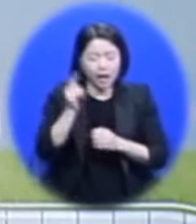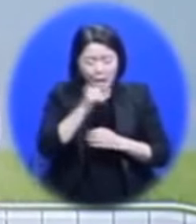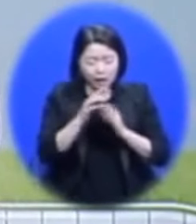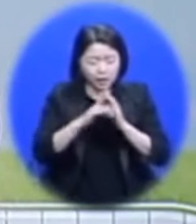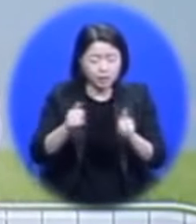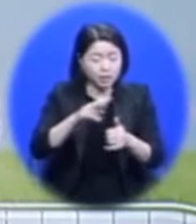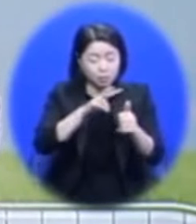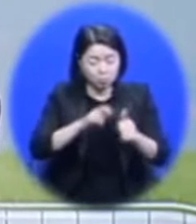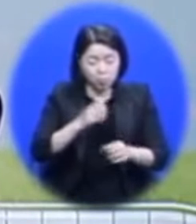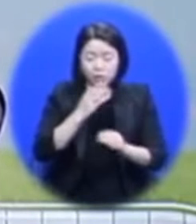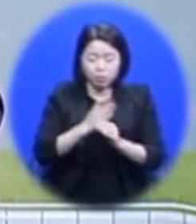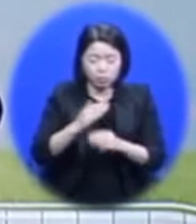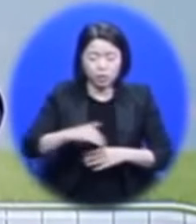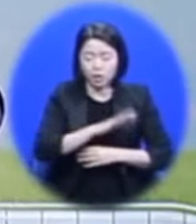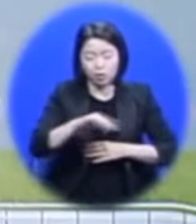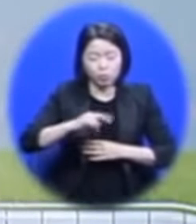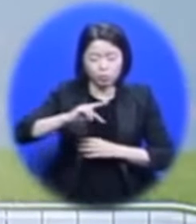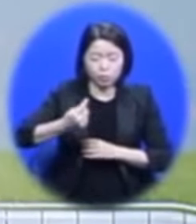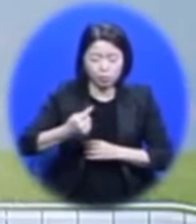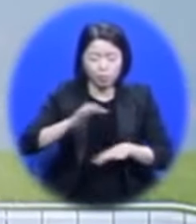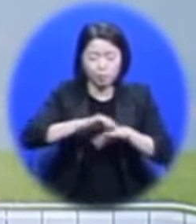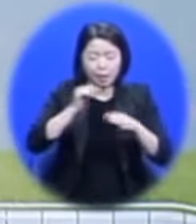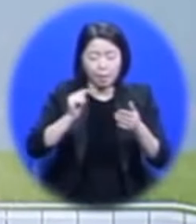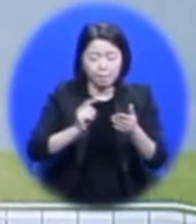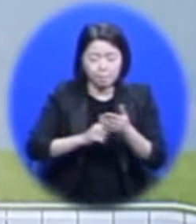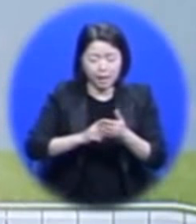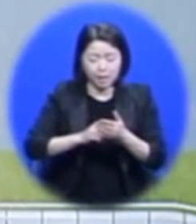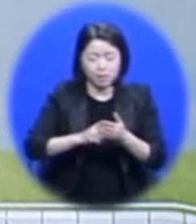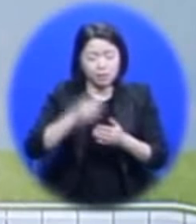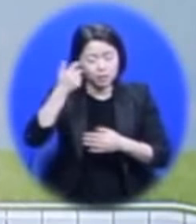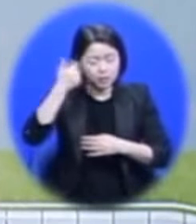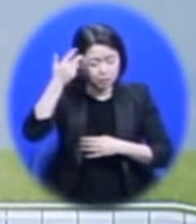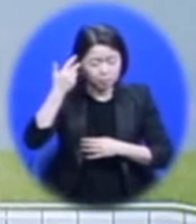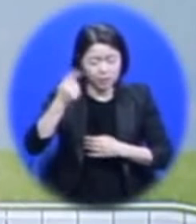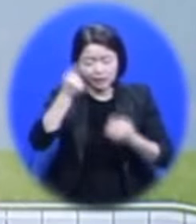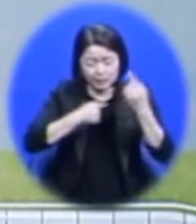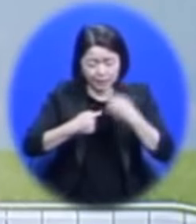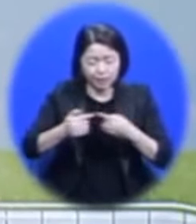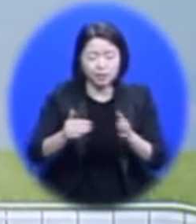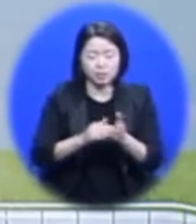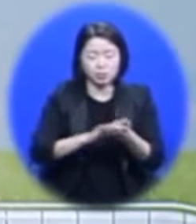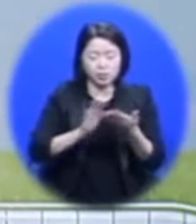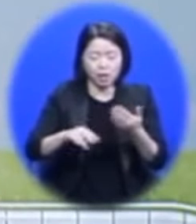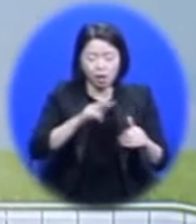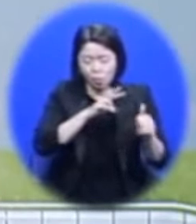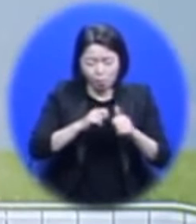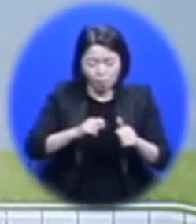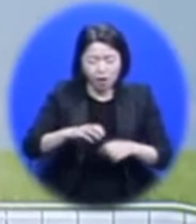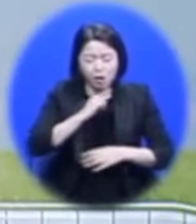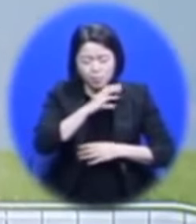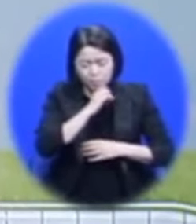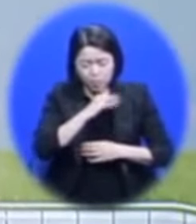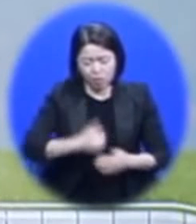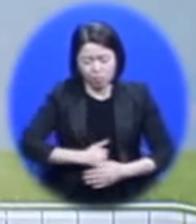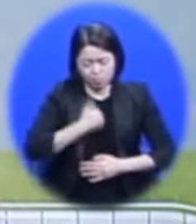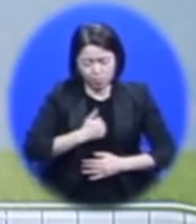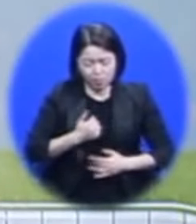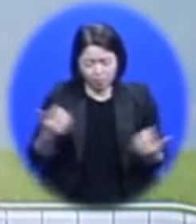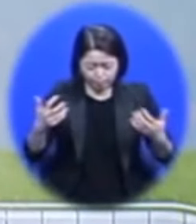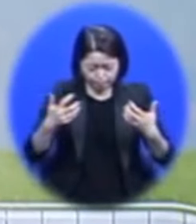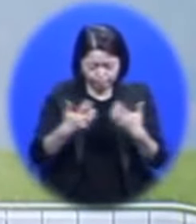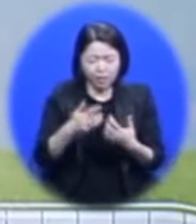미워하다가 우리도 마음의 심령이 상해져 버렸습니다. 원망과 불평과 분노가 우리 속에